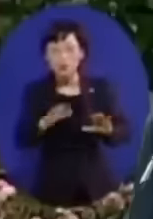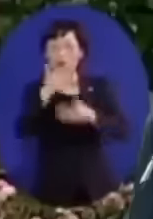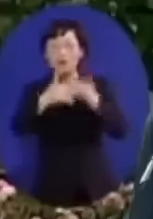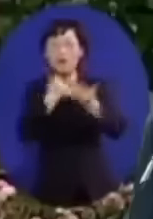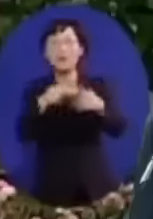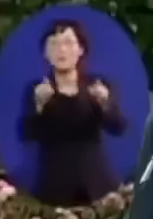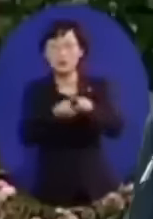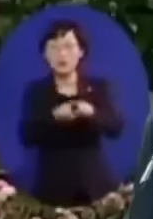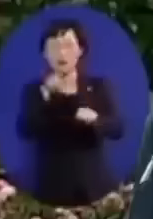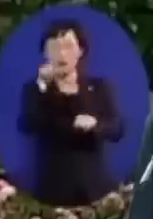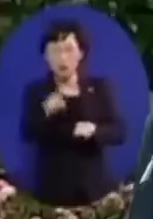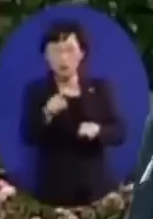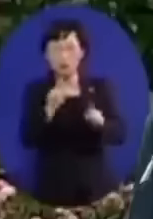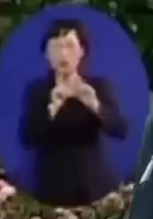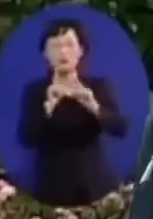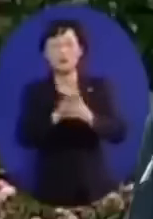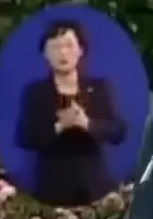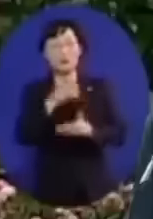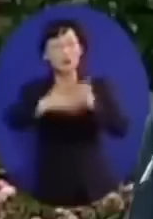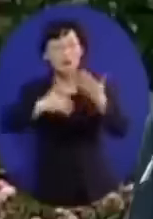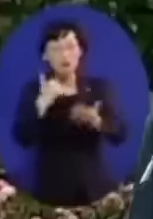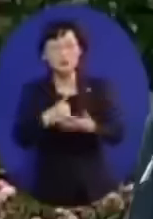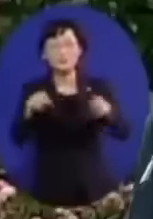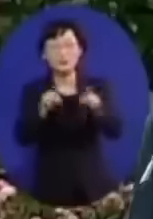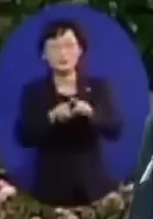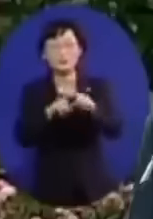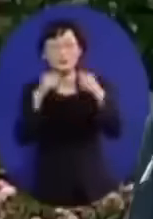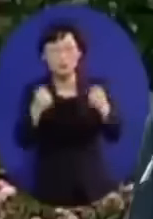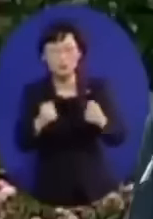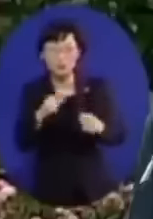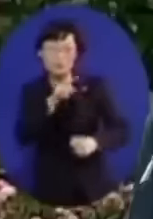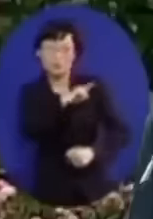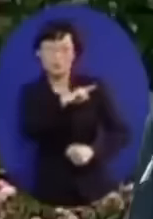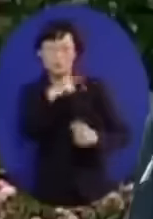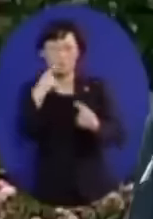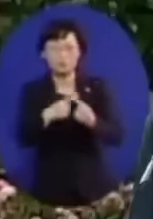것입니다. 하나님이 같이 계시는 것이 제일 큰 축복이지요.